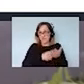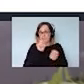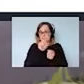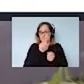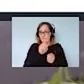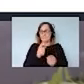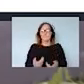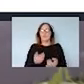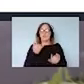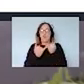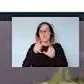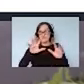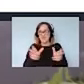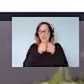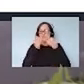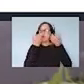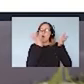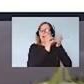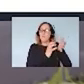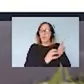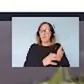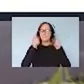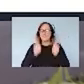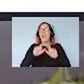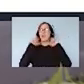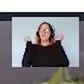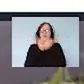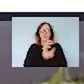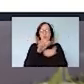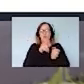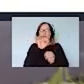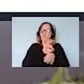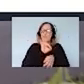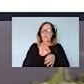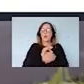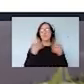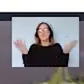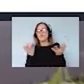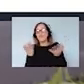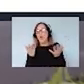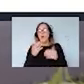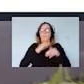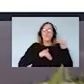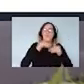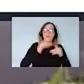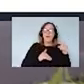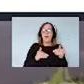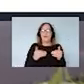jak znajdziemy sobie po komentarzach, kto pisze z całego świata pod tą instrukcją, gdzie zbudowali